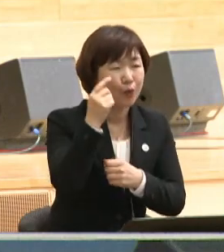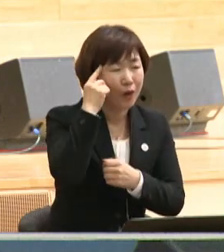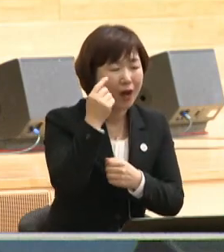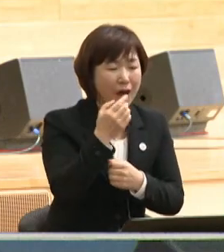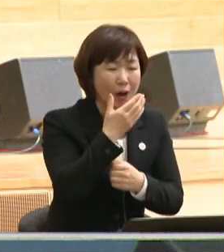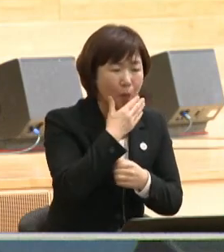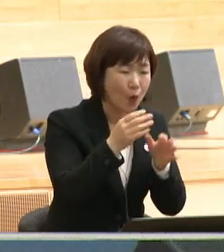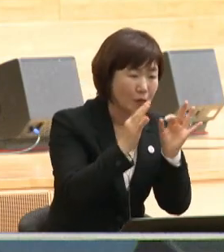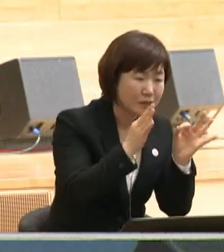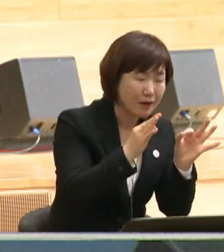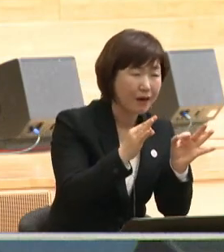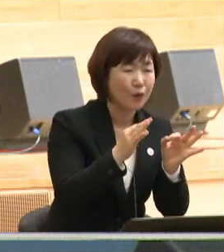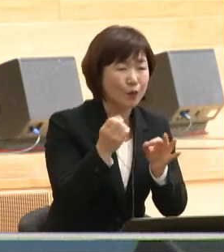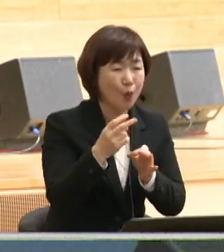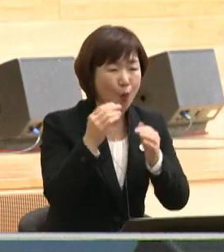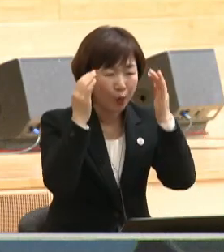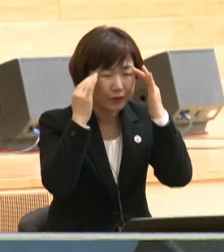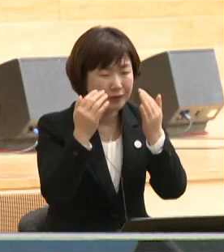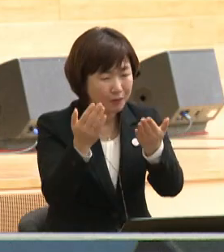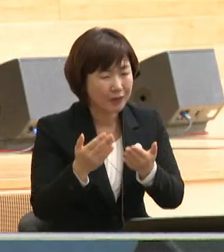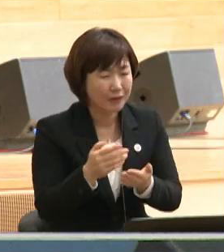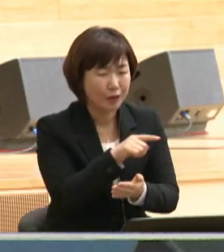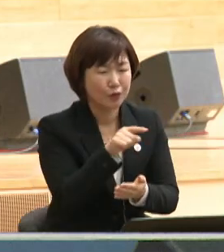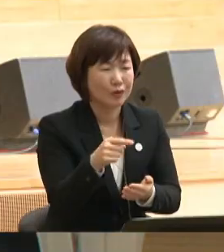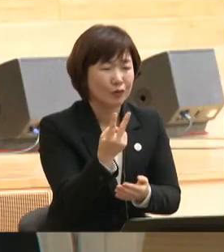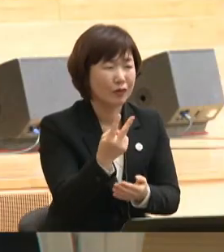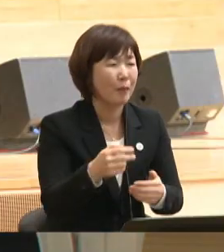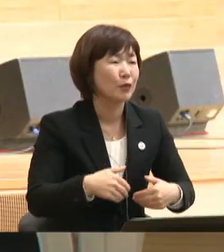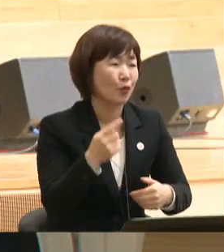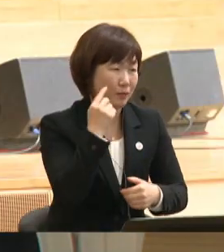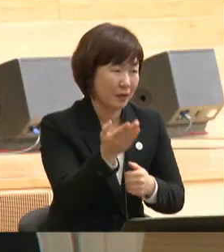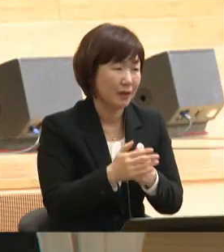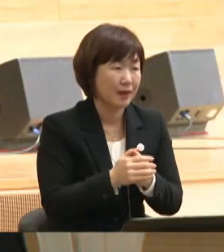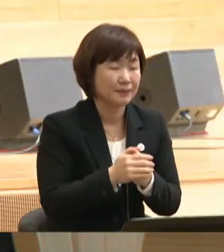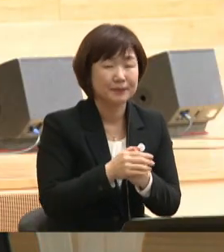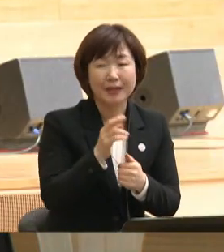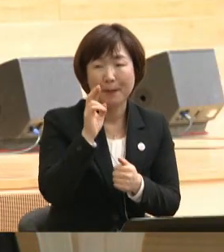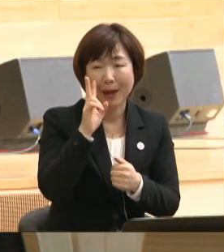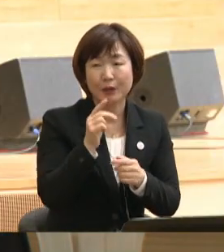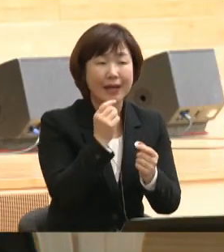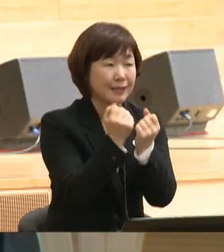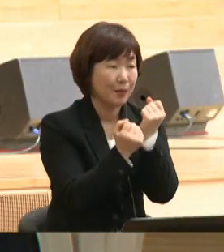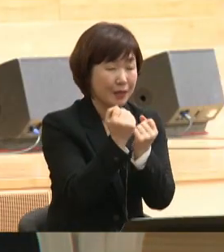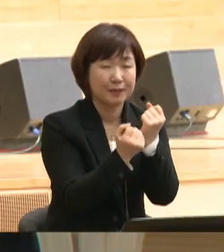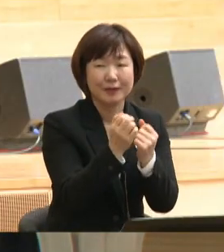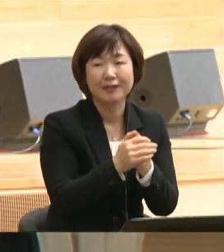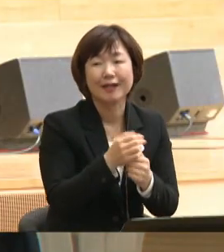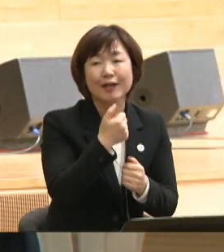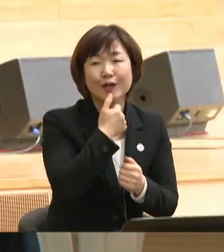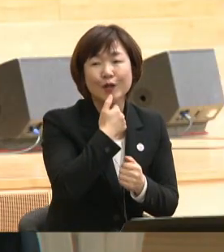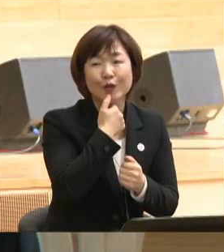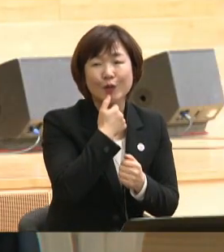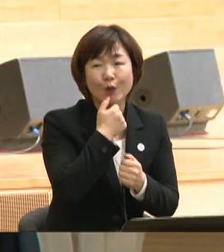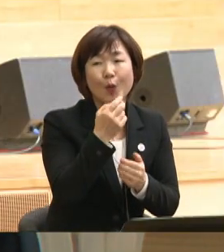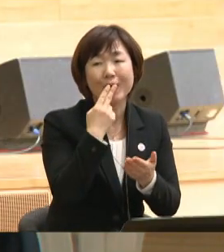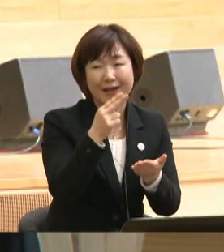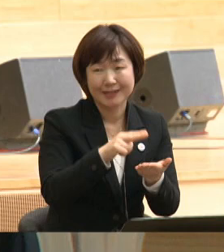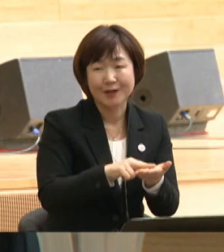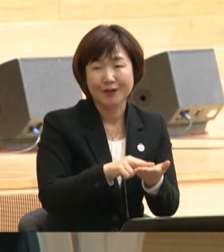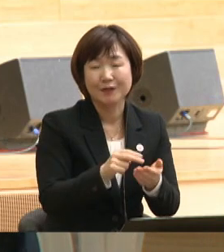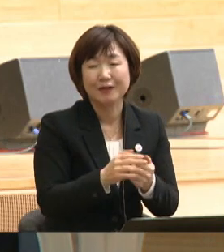복음과 함께 고난을 받아야 합니까 로마서에서 바울은 이렇게 설명하고 있습니다 우리 로마서 말씀 함께 읽어보도록